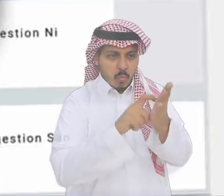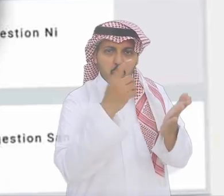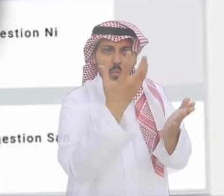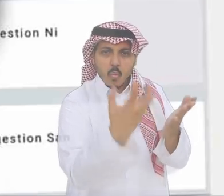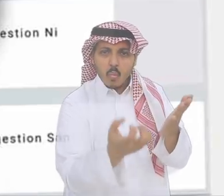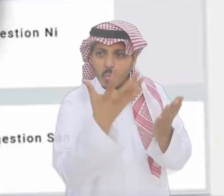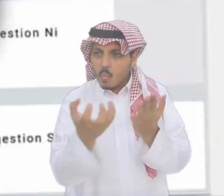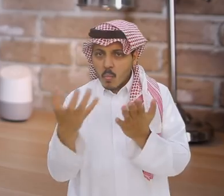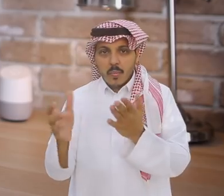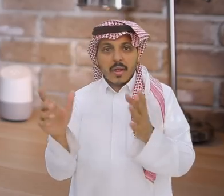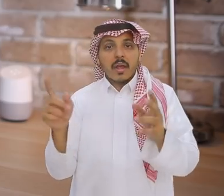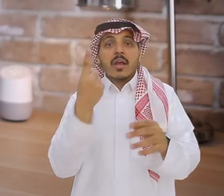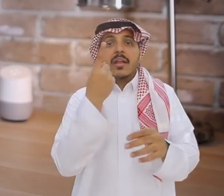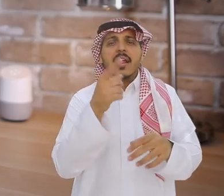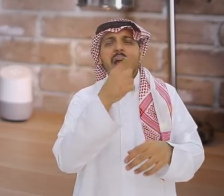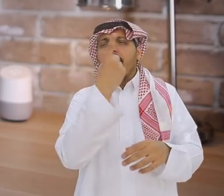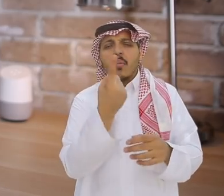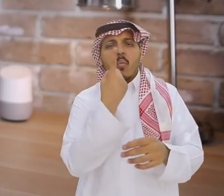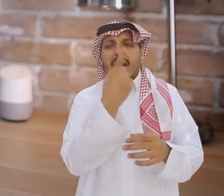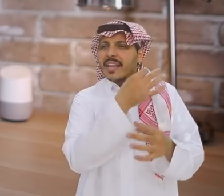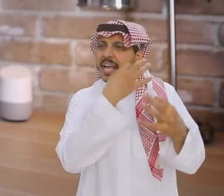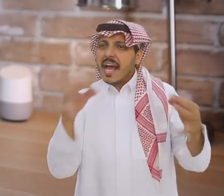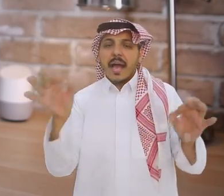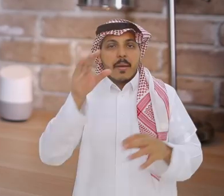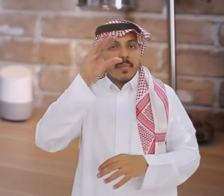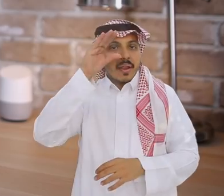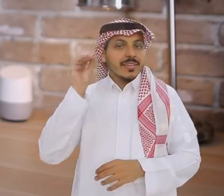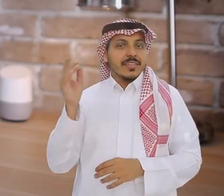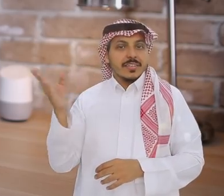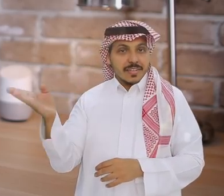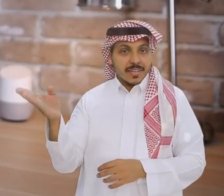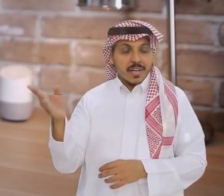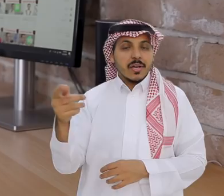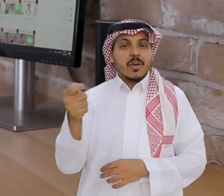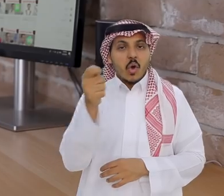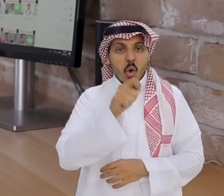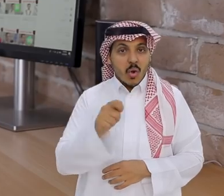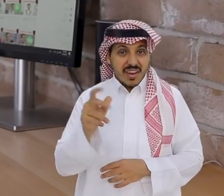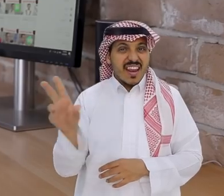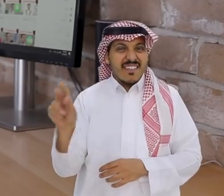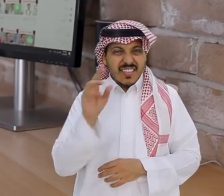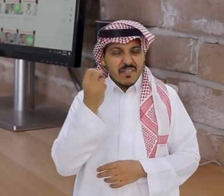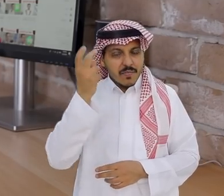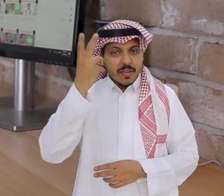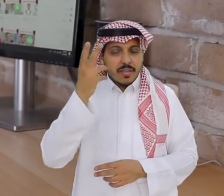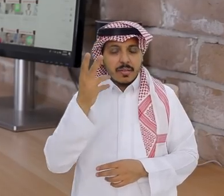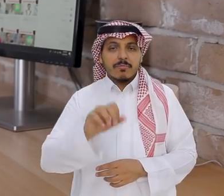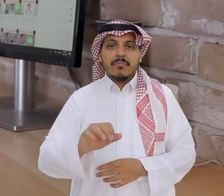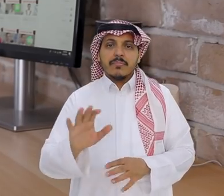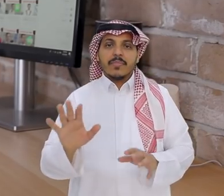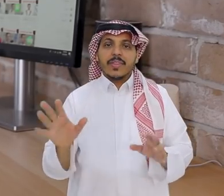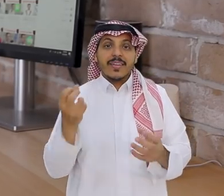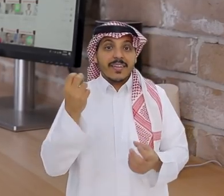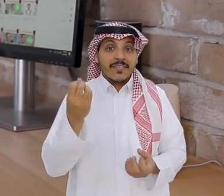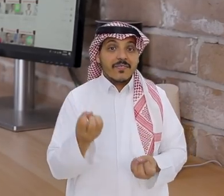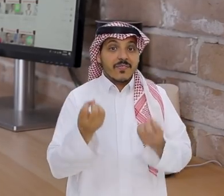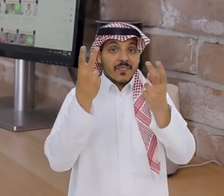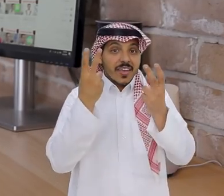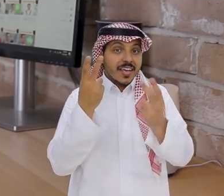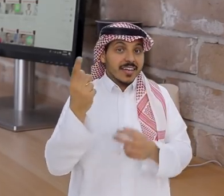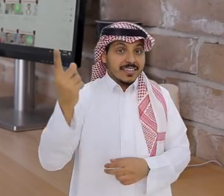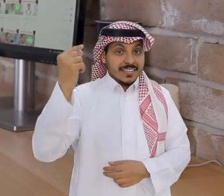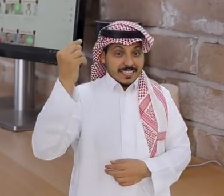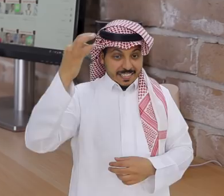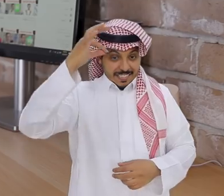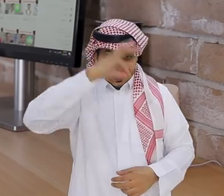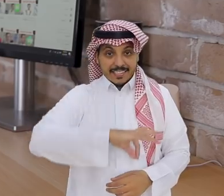واحد يعطيك تطبيقات على كامل المنظومه حقتهم. فتم كوك تراجع، ولكن وش الميزة اللي المفروض يجيبوها؟ الميزة